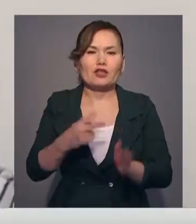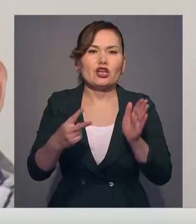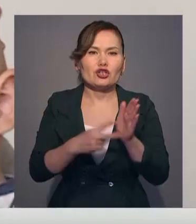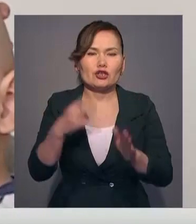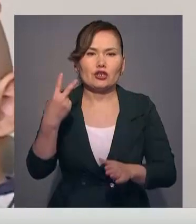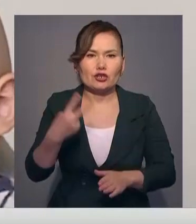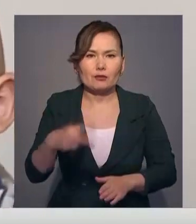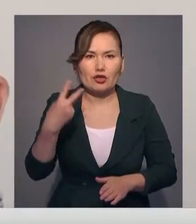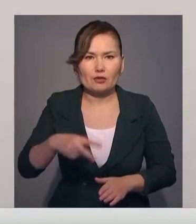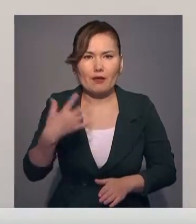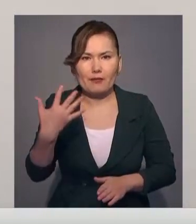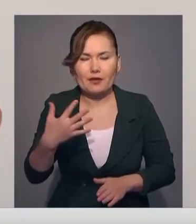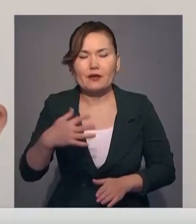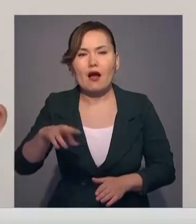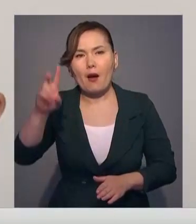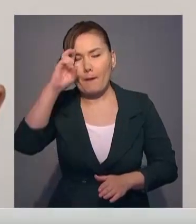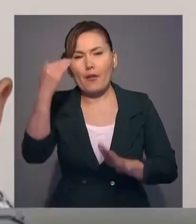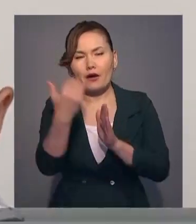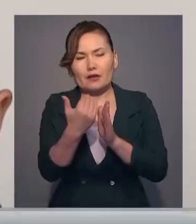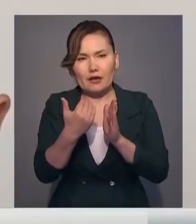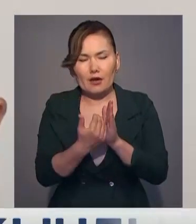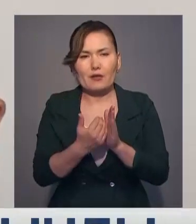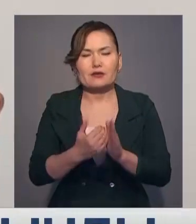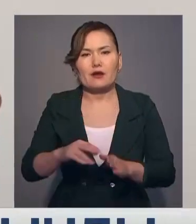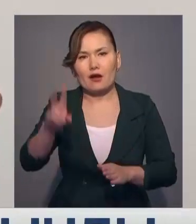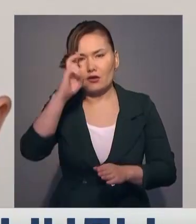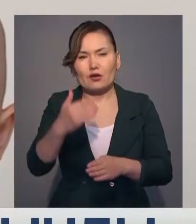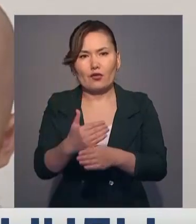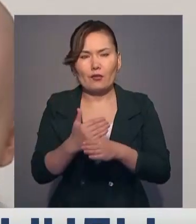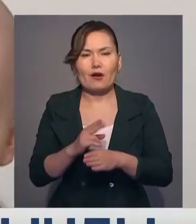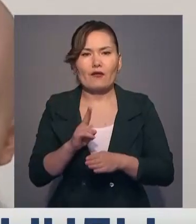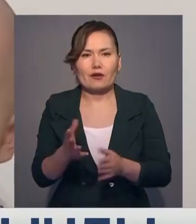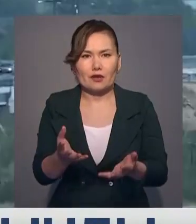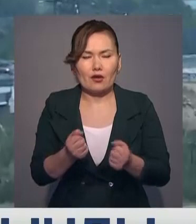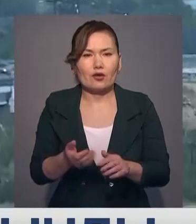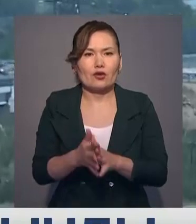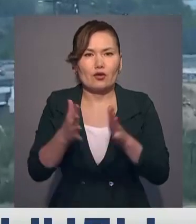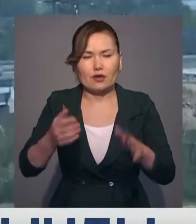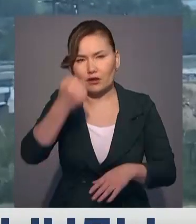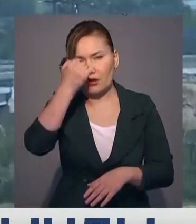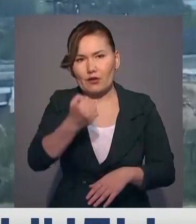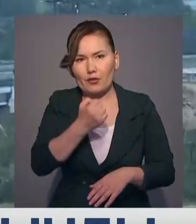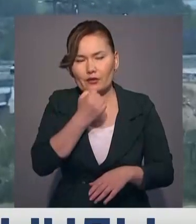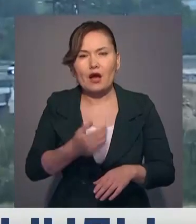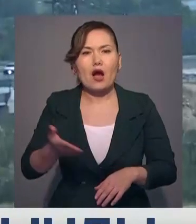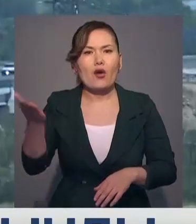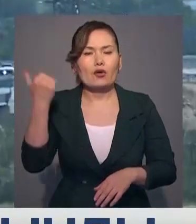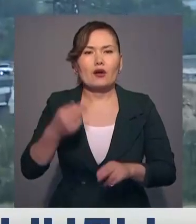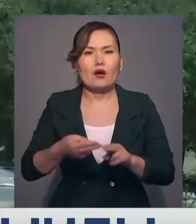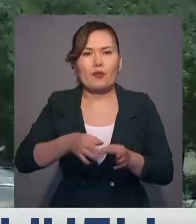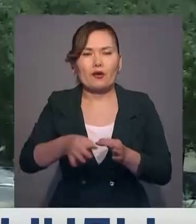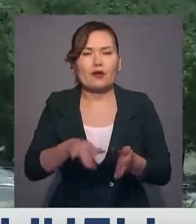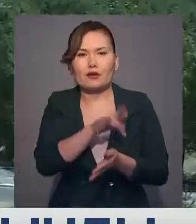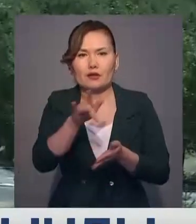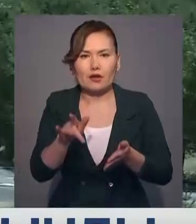бойынша пәтер алып отырмын. Мемлекет тарапынан осында көмек болып жатыр. Көп-көп рахмет. Осыдан біраз уақыт бұрын Қапшағайда нұрлы